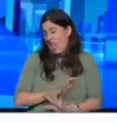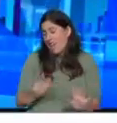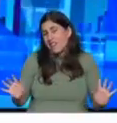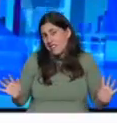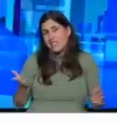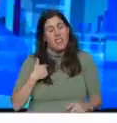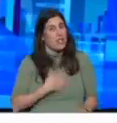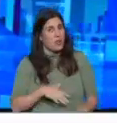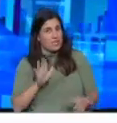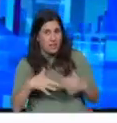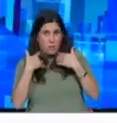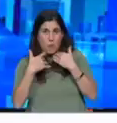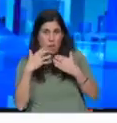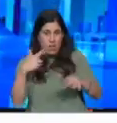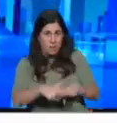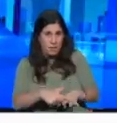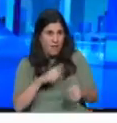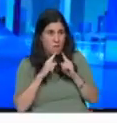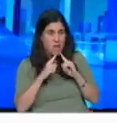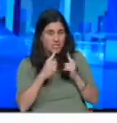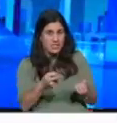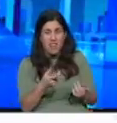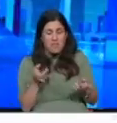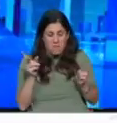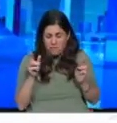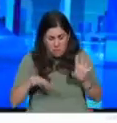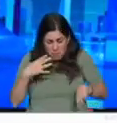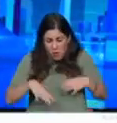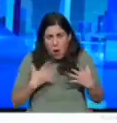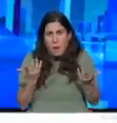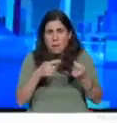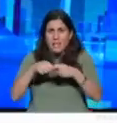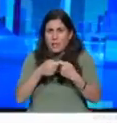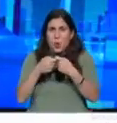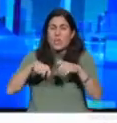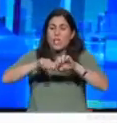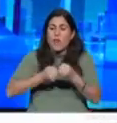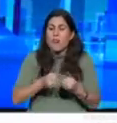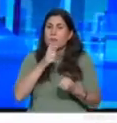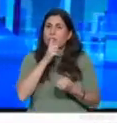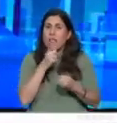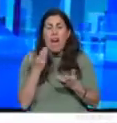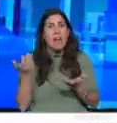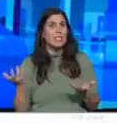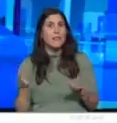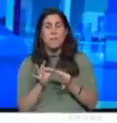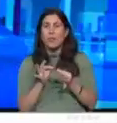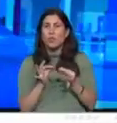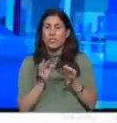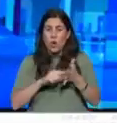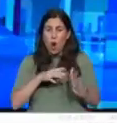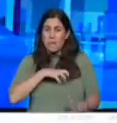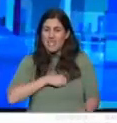גם שהפרשנים שלנו יתערבו בשיחה. זה פשוט מקומם לראות איך ארגון שוברים שתיקה פשוט גורם